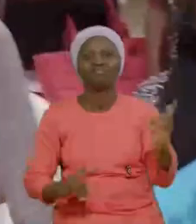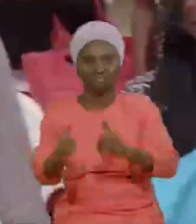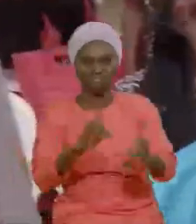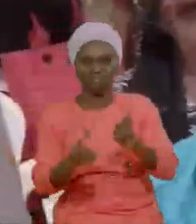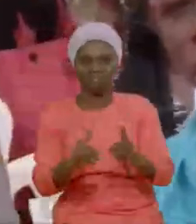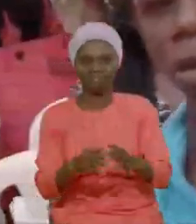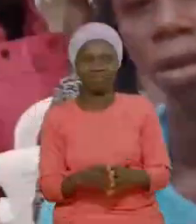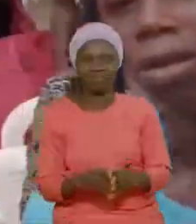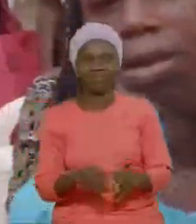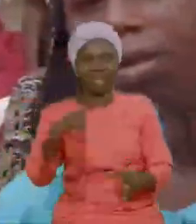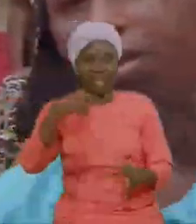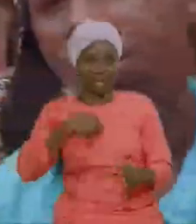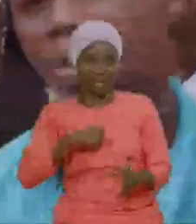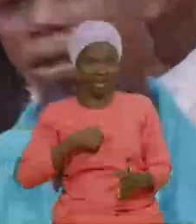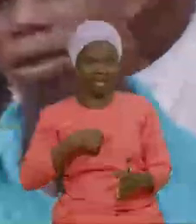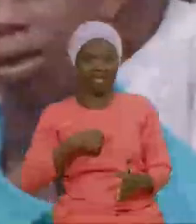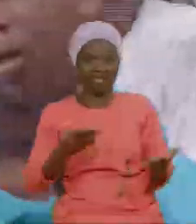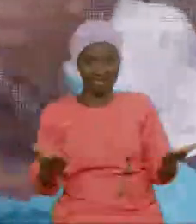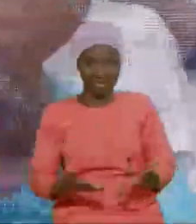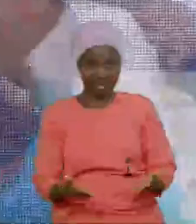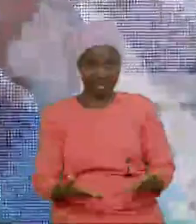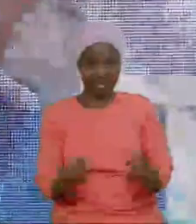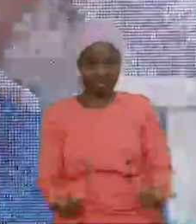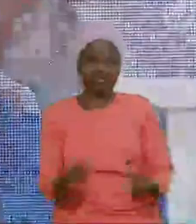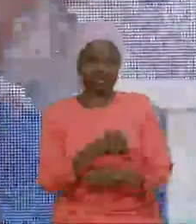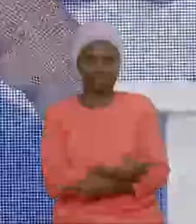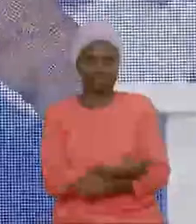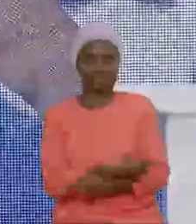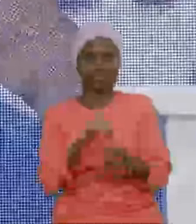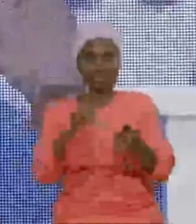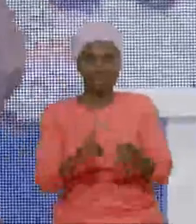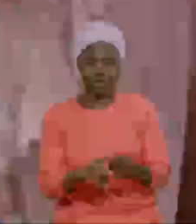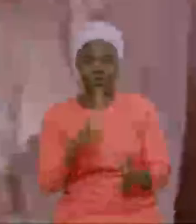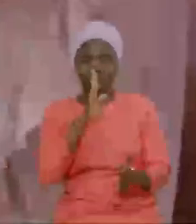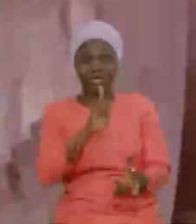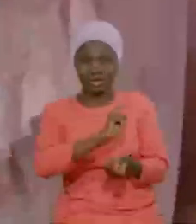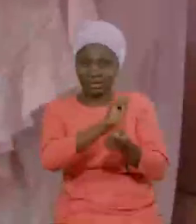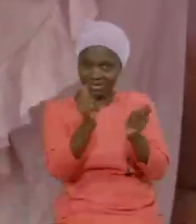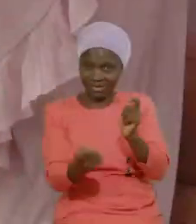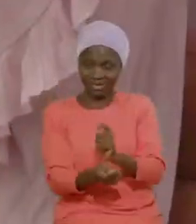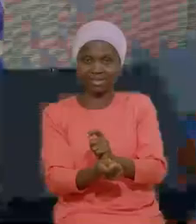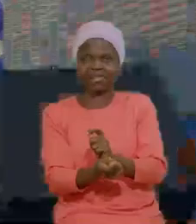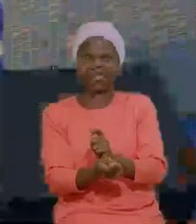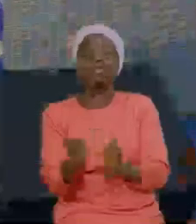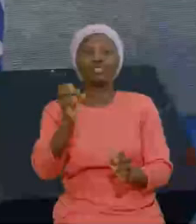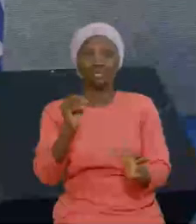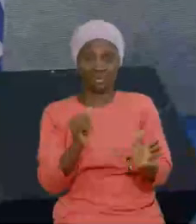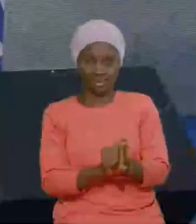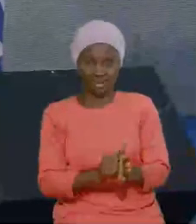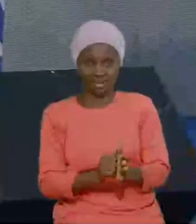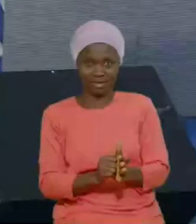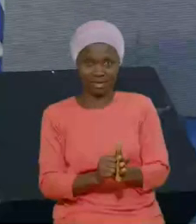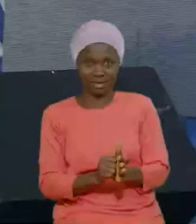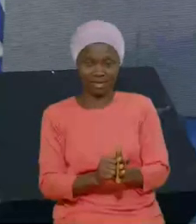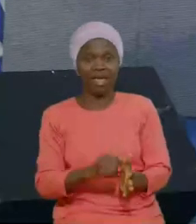here today. Je suis ici aujourd'hui. To be changed. Pour être transformé. So that. Afin